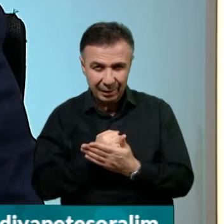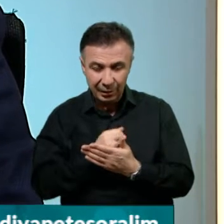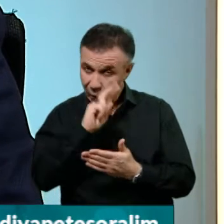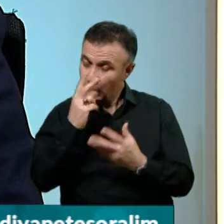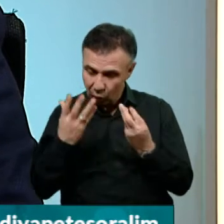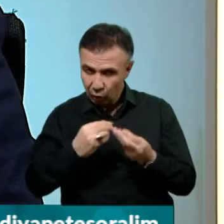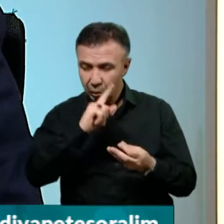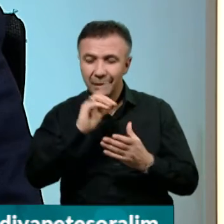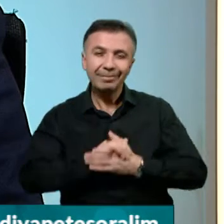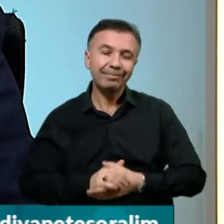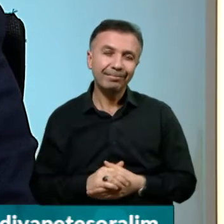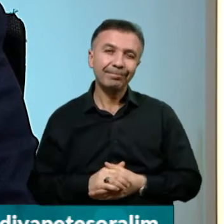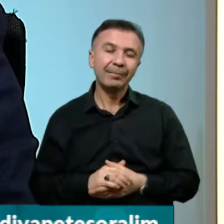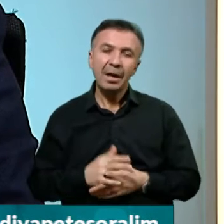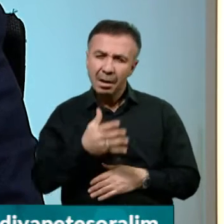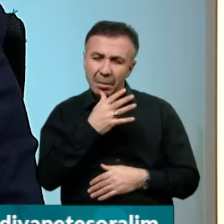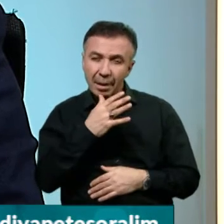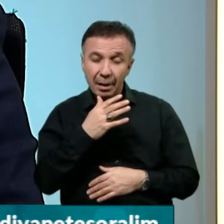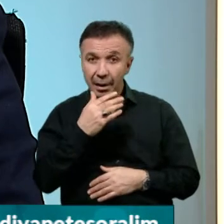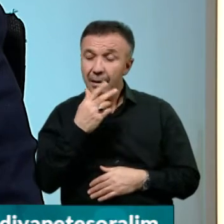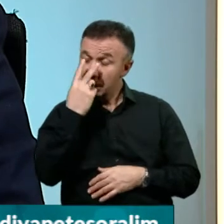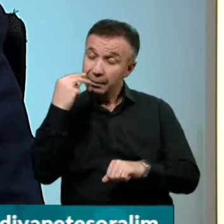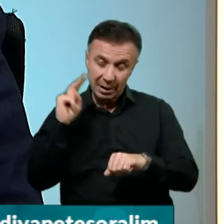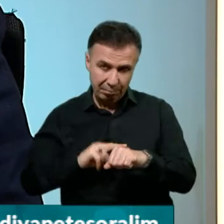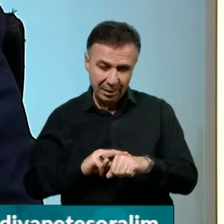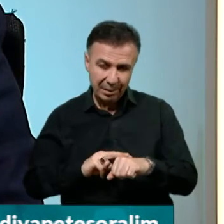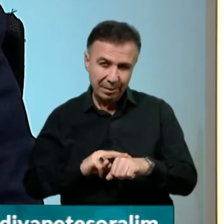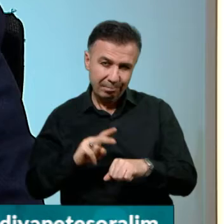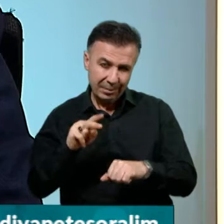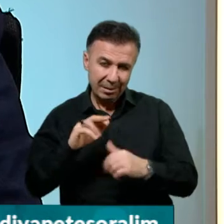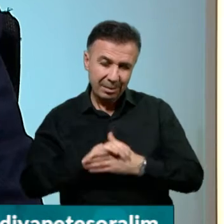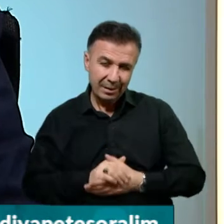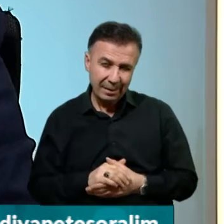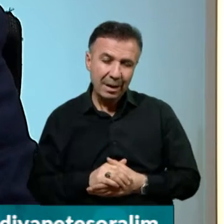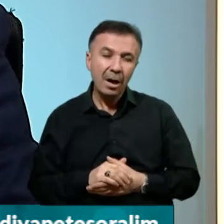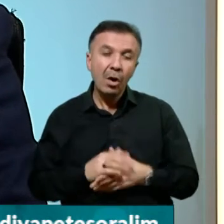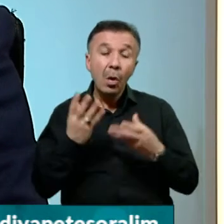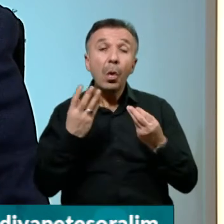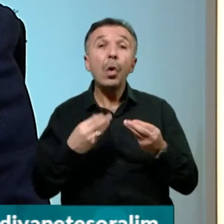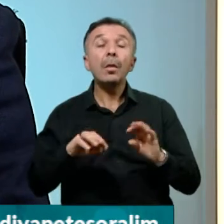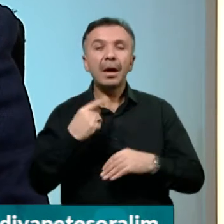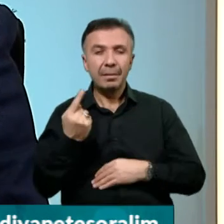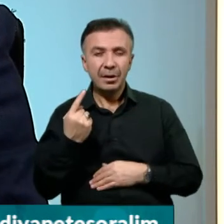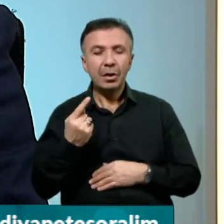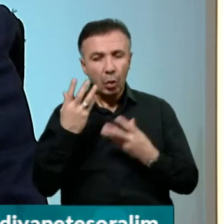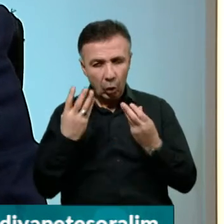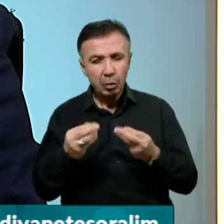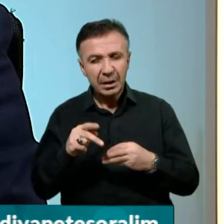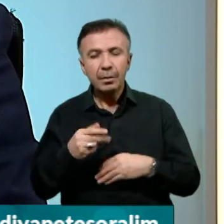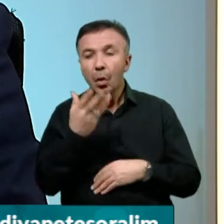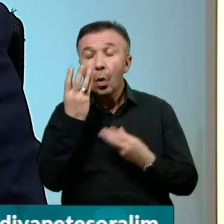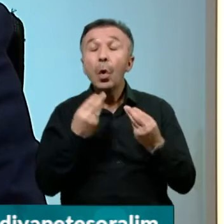yemin-i gamus diye bir tabir vardır. Ki yani bile bile olmayan bir şeyi olmuş gibi veya